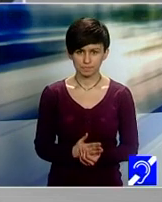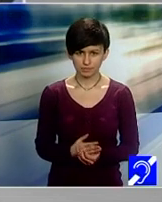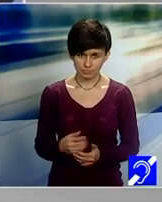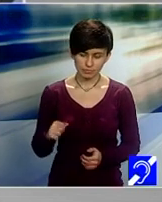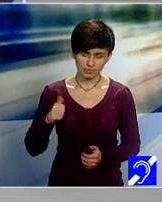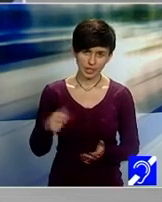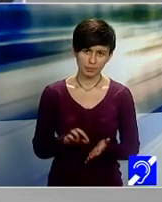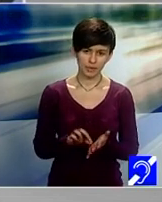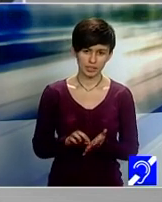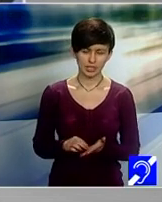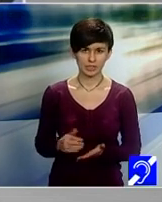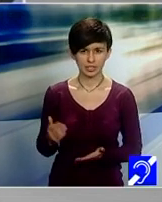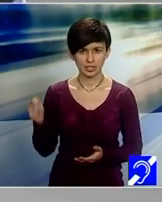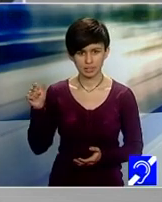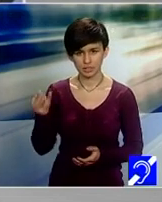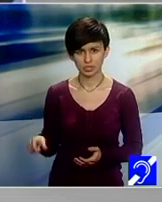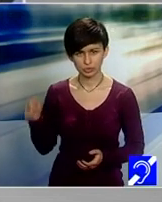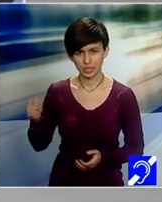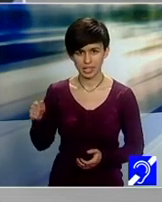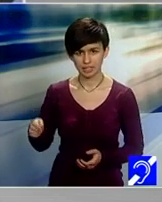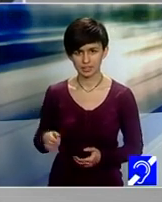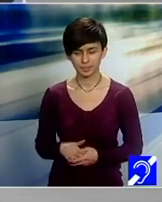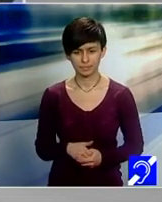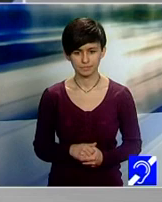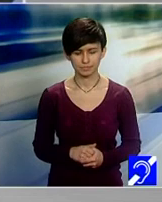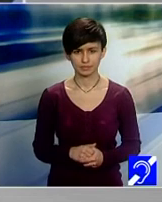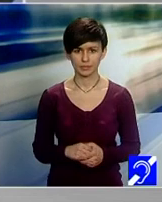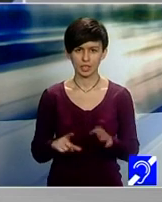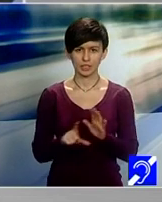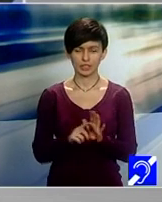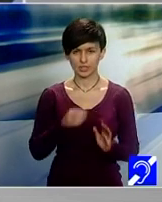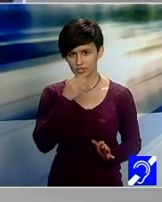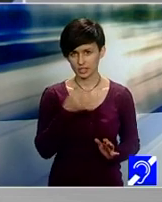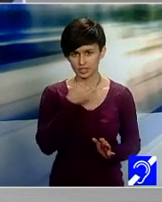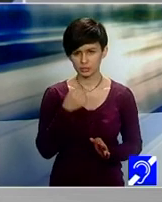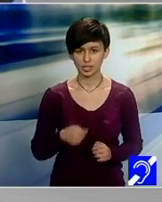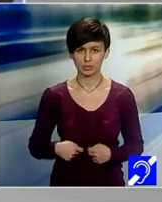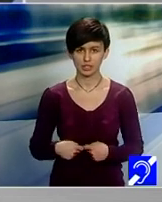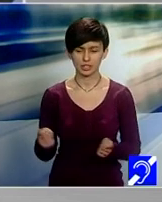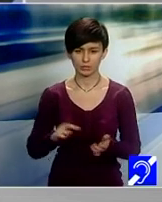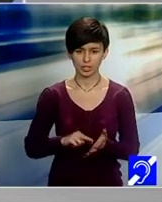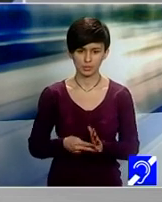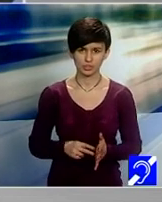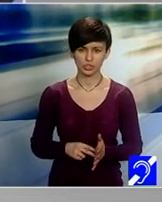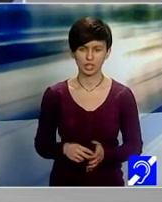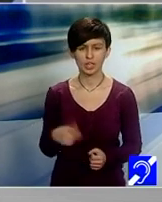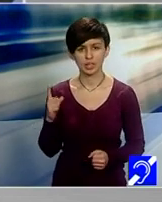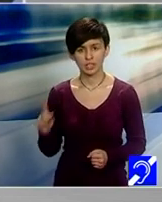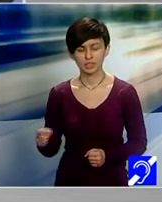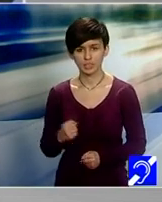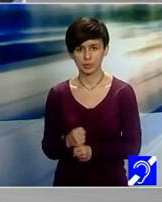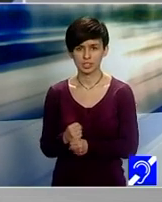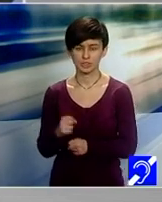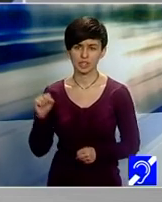citează părțile. Legea vine și ne spune că toată procedura asta trebuie să se desfășoare în 30 de zile lucrătoare de la